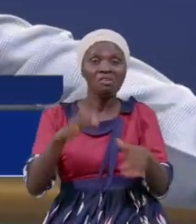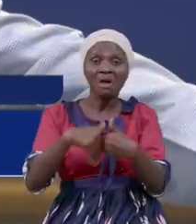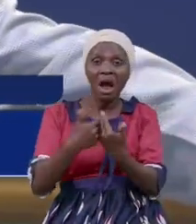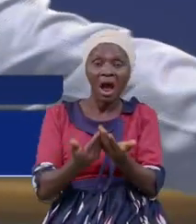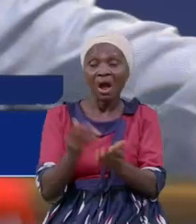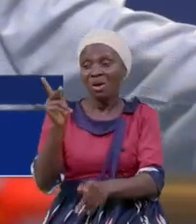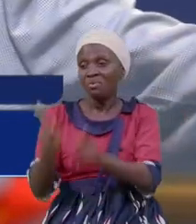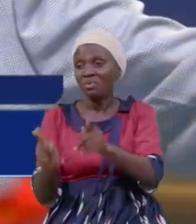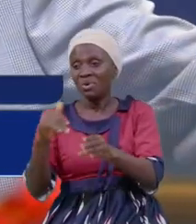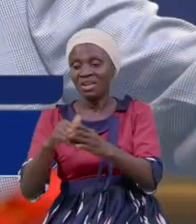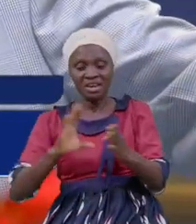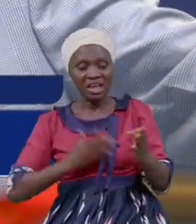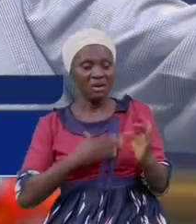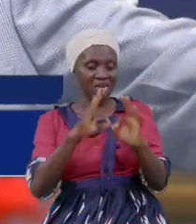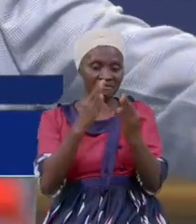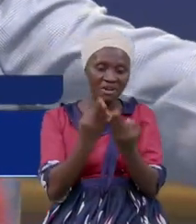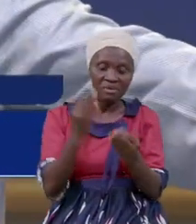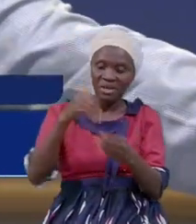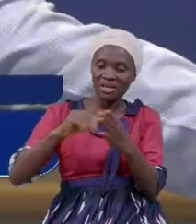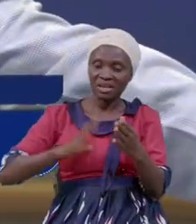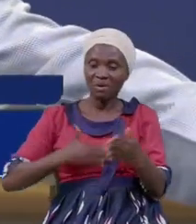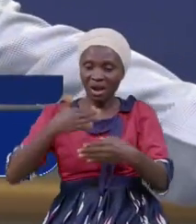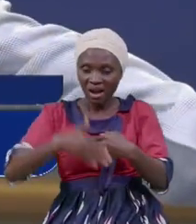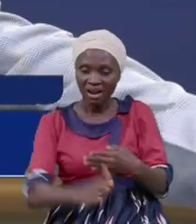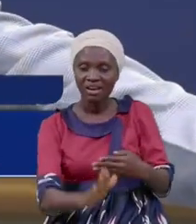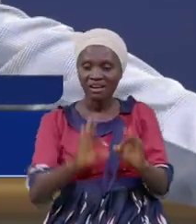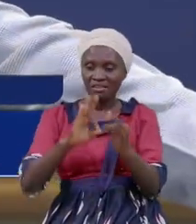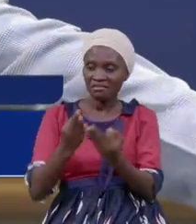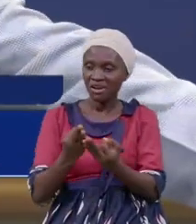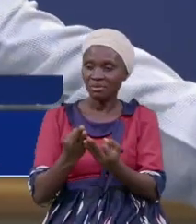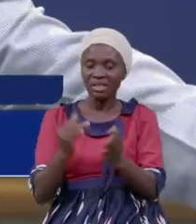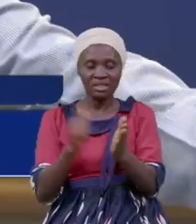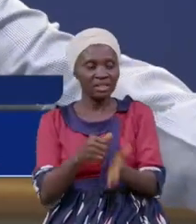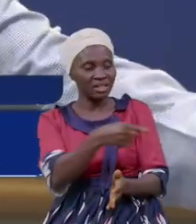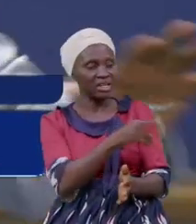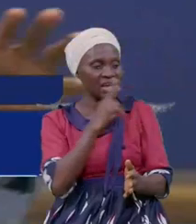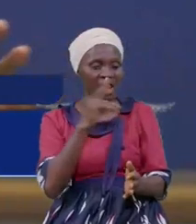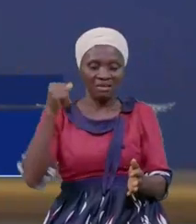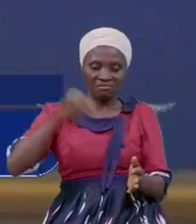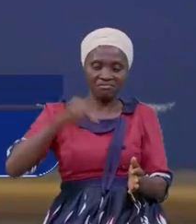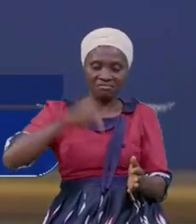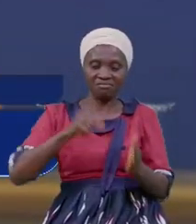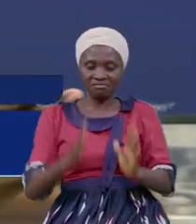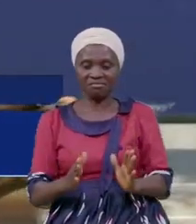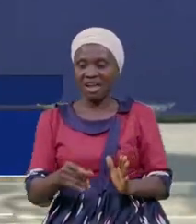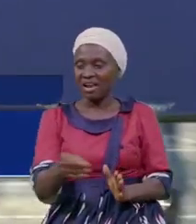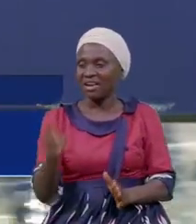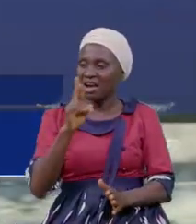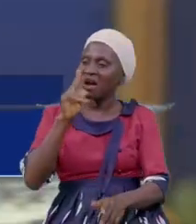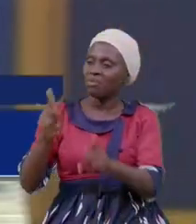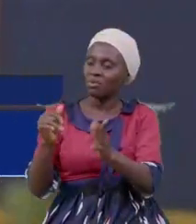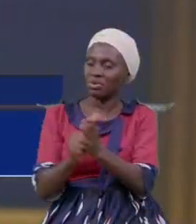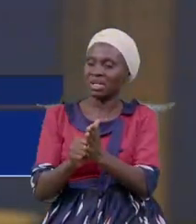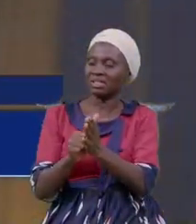nos familles dans la grande famille sont des accusateurs sont des gens qui nous ont